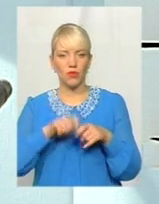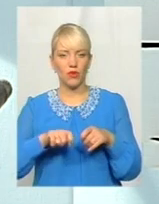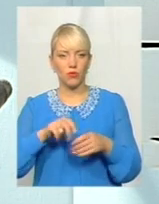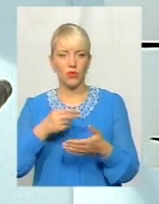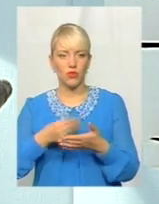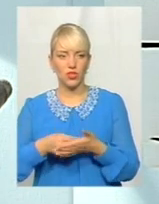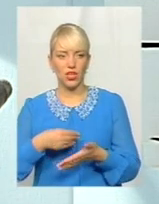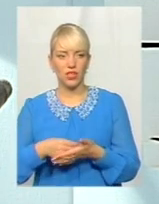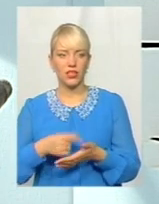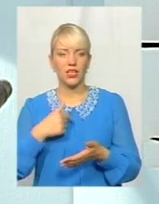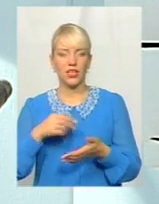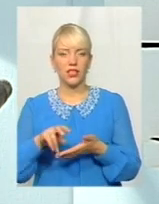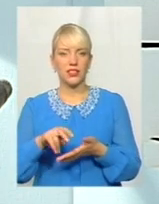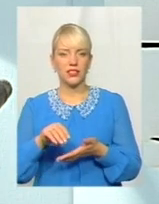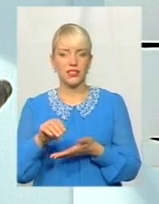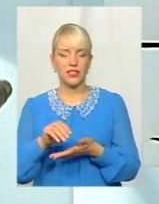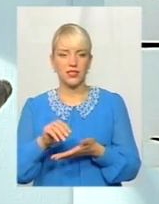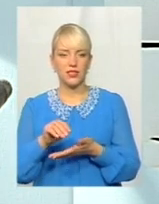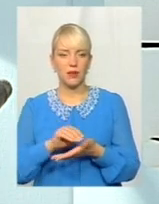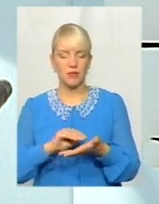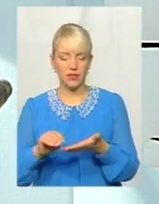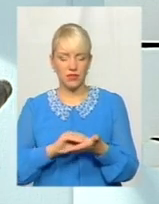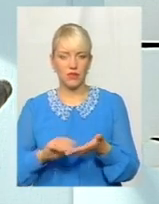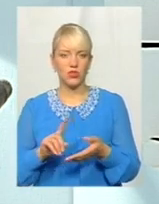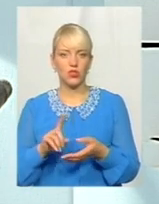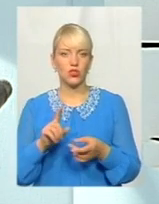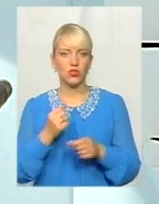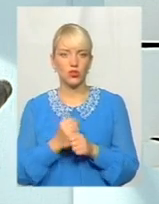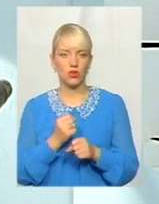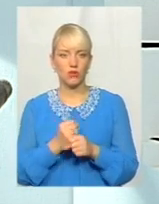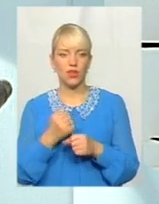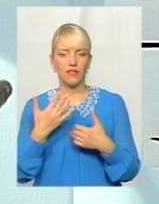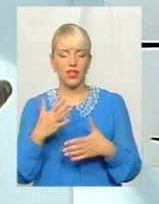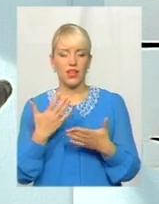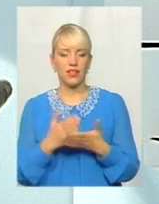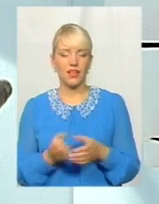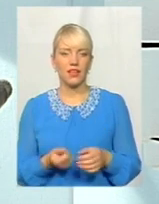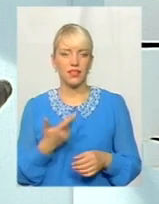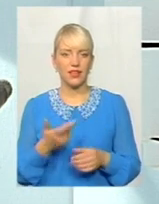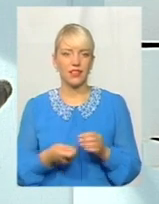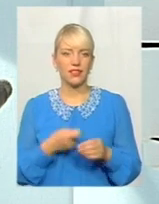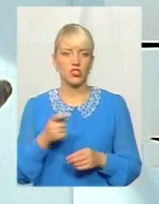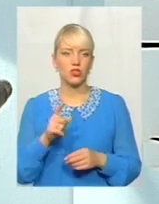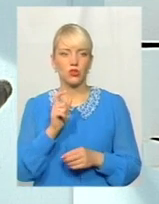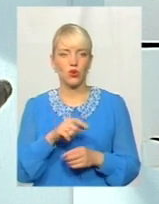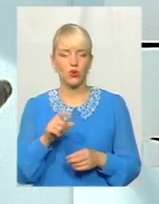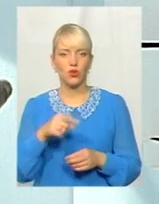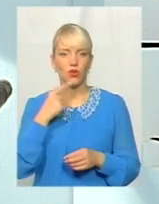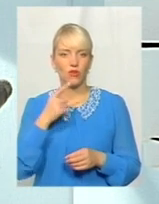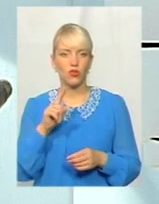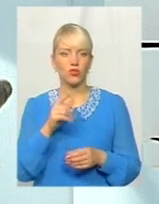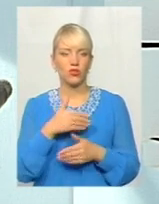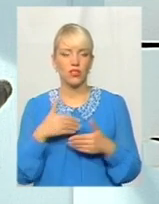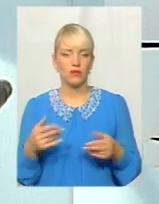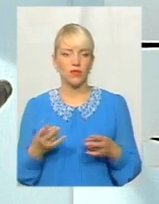люди розписували, що вони зроблять. Вже є кілька заявок, що люди кажуть, що нам